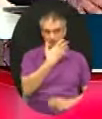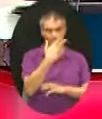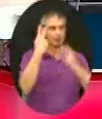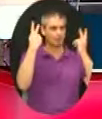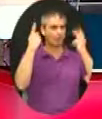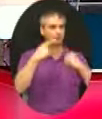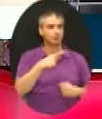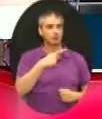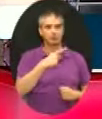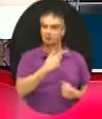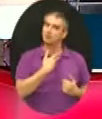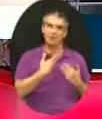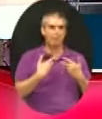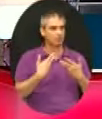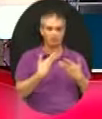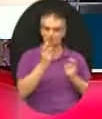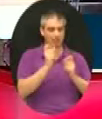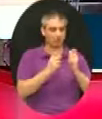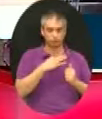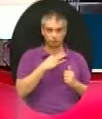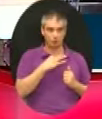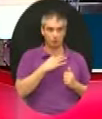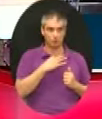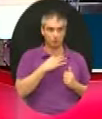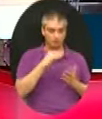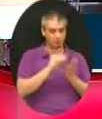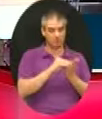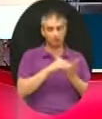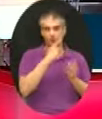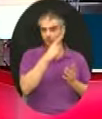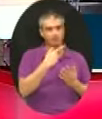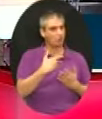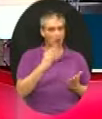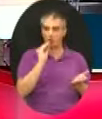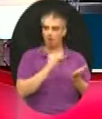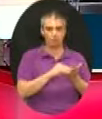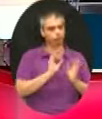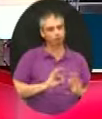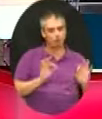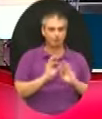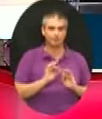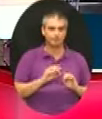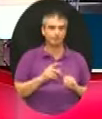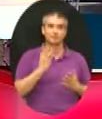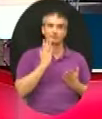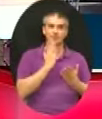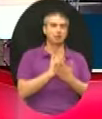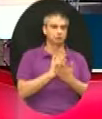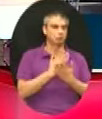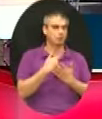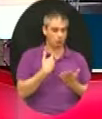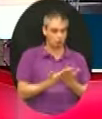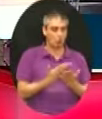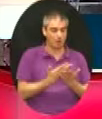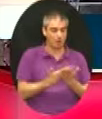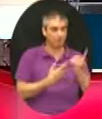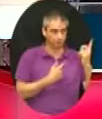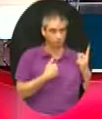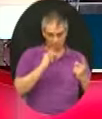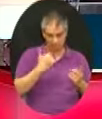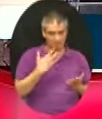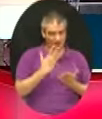מפתח. אין אנשים שלנו שנרשמים שם, לא רשומים, עד שאנחנו מוכיחים אותם